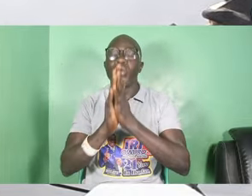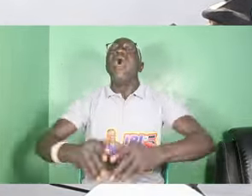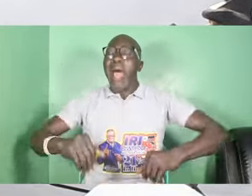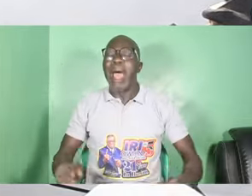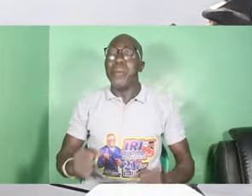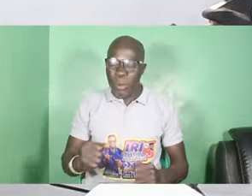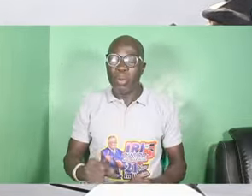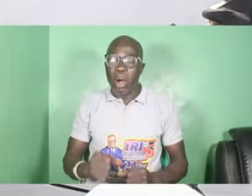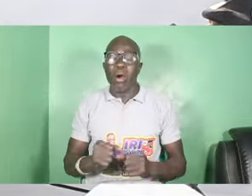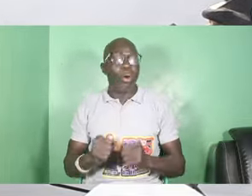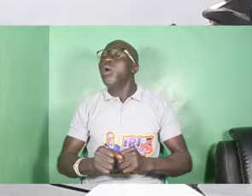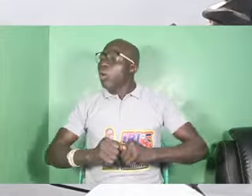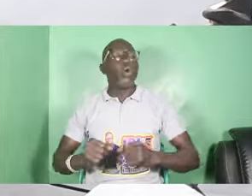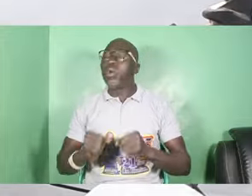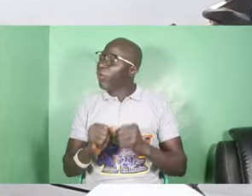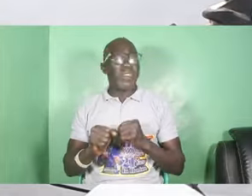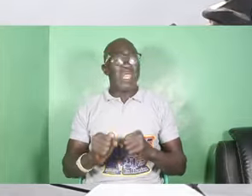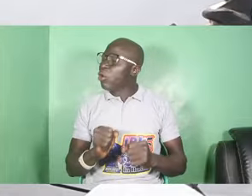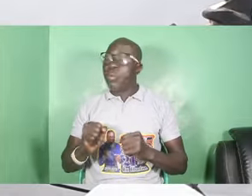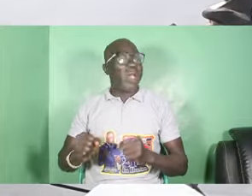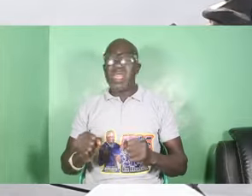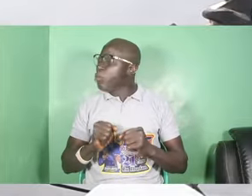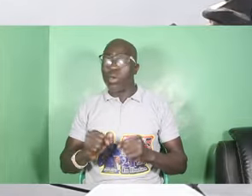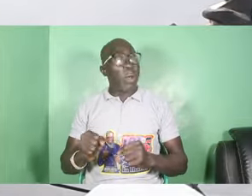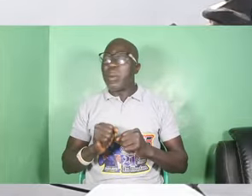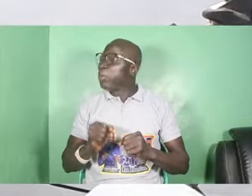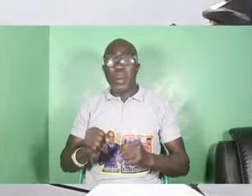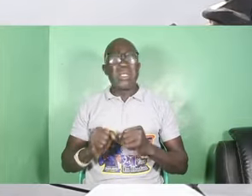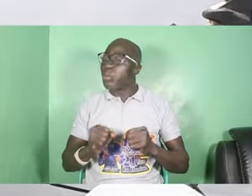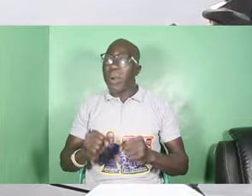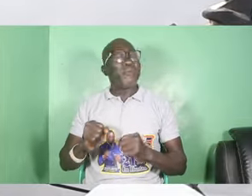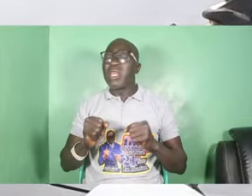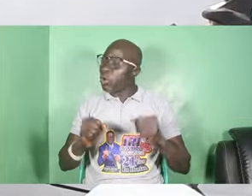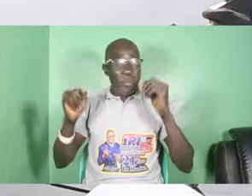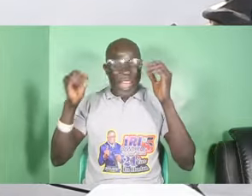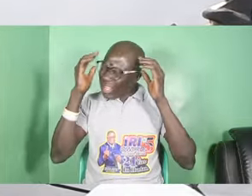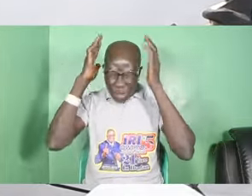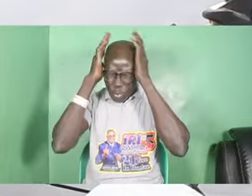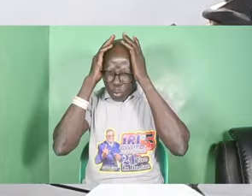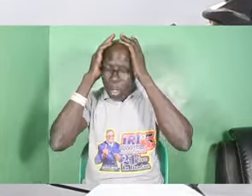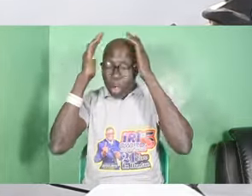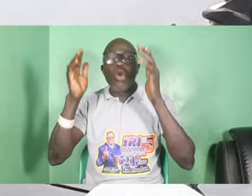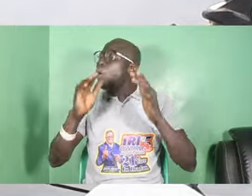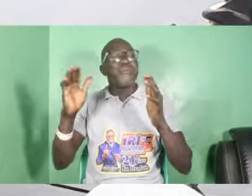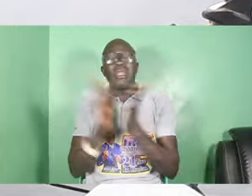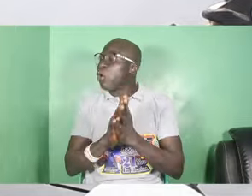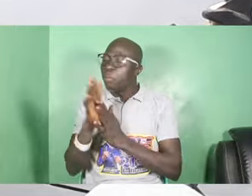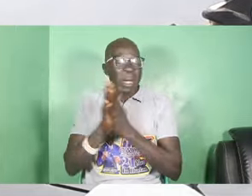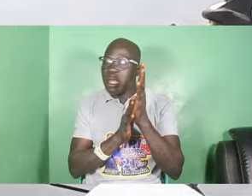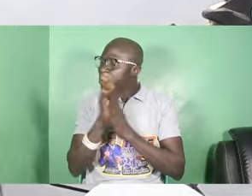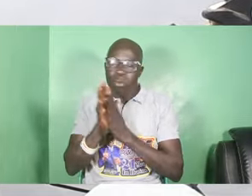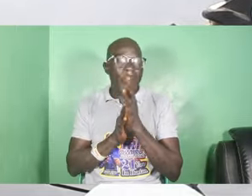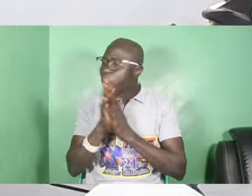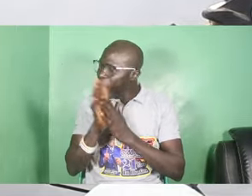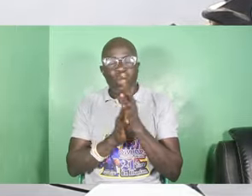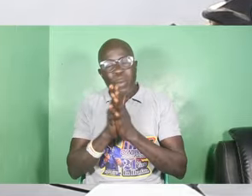jésù orí mi máa ń wò ó ọ̀dà bàbá ṣe tó bá wò ó ẹbí ọba ẹbí ìyanu bẹ ayé mi wò ó